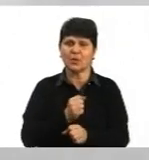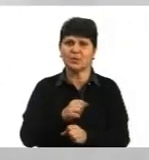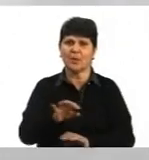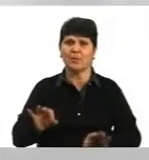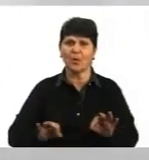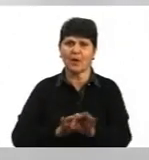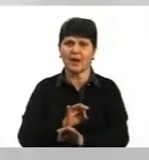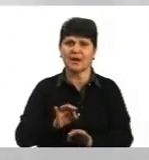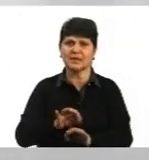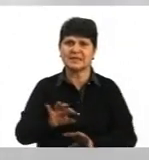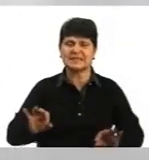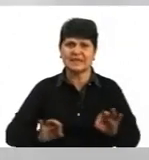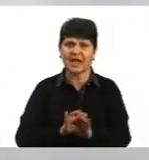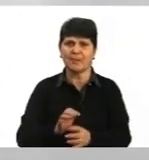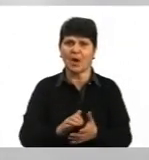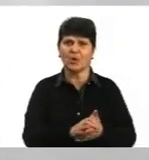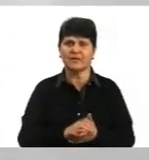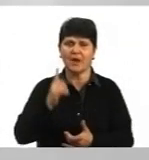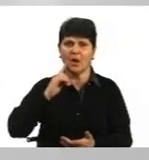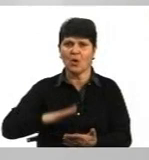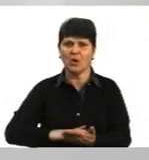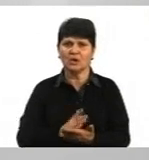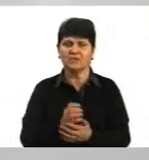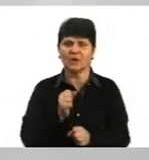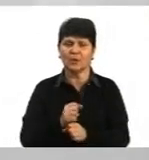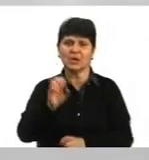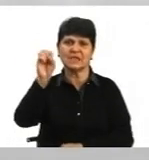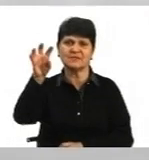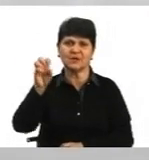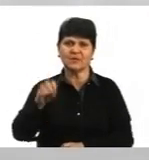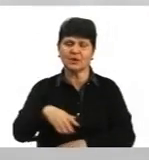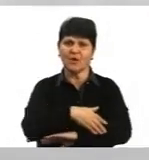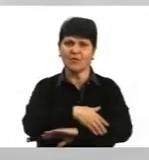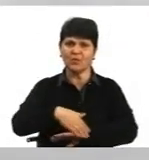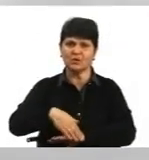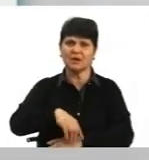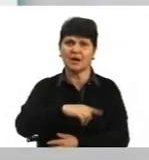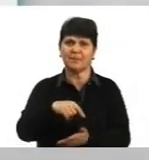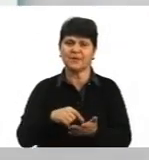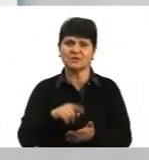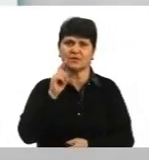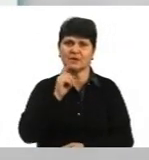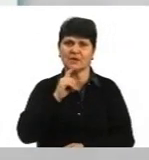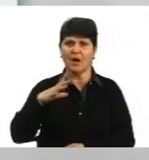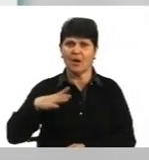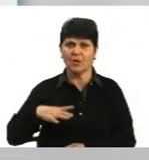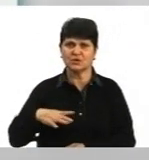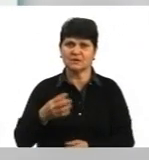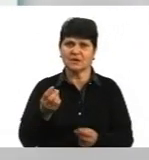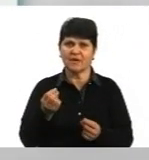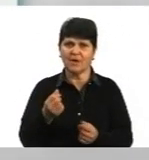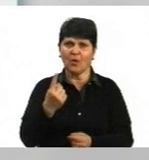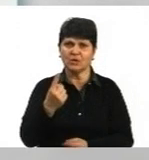схеми організації координованої роботи світлофорних об'єктів на вулицях міста Вінниці. Очікувана вартість закупівлі 1,2